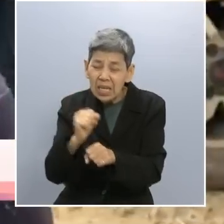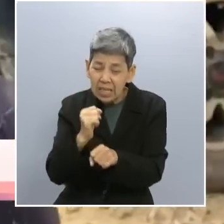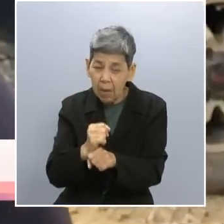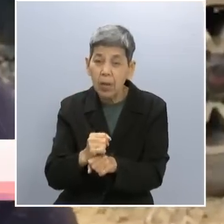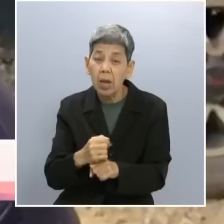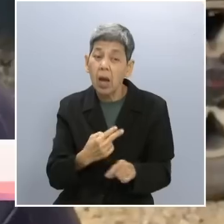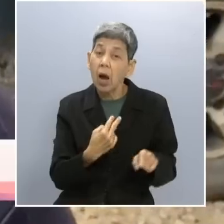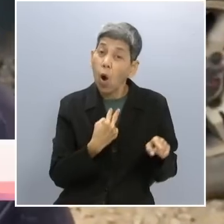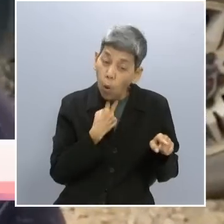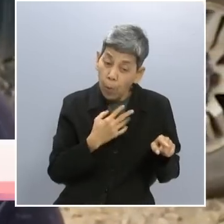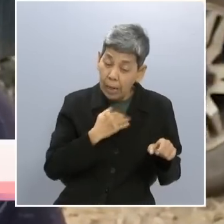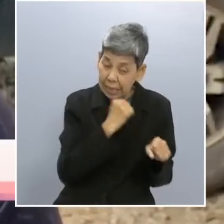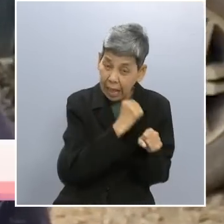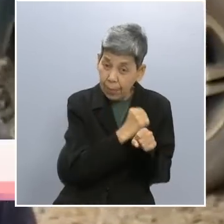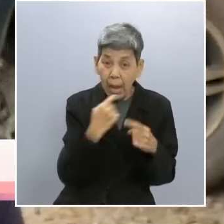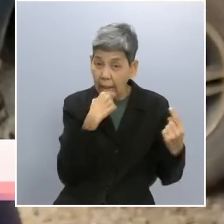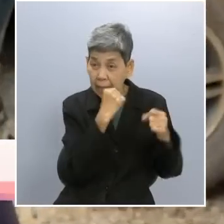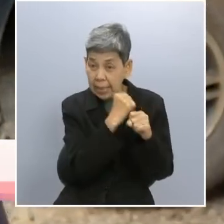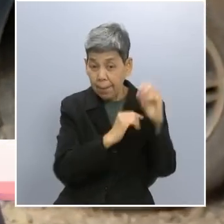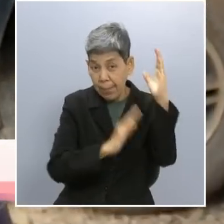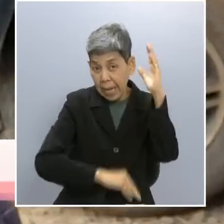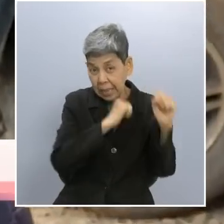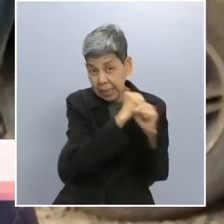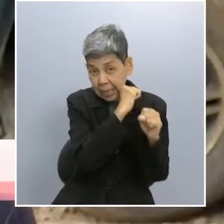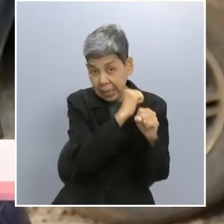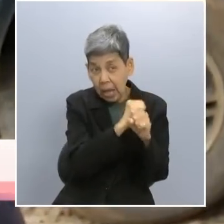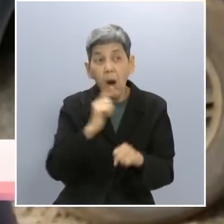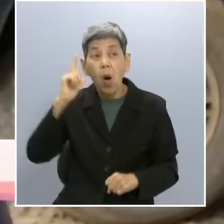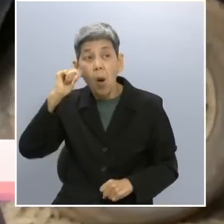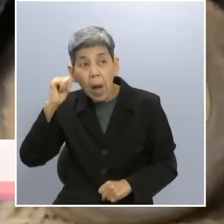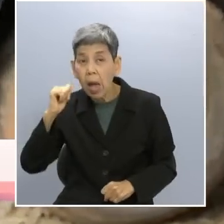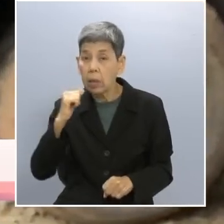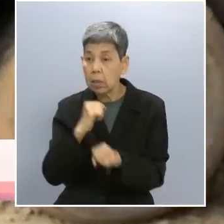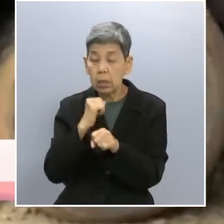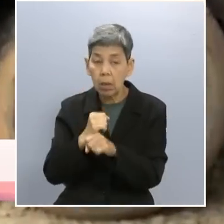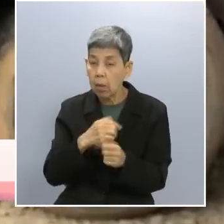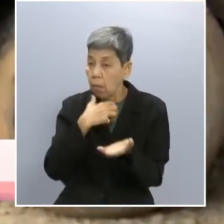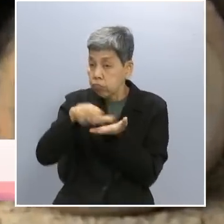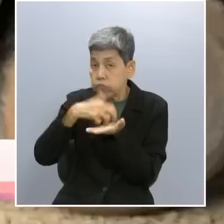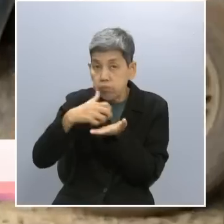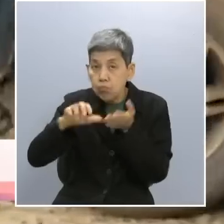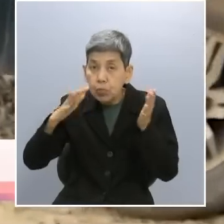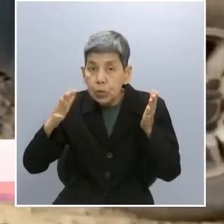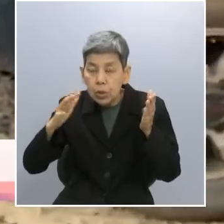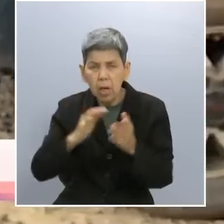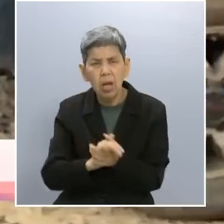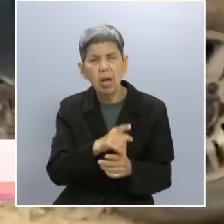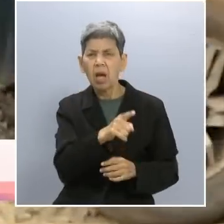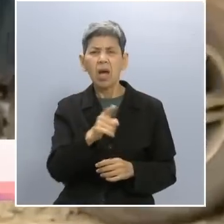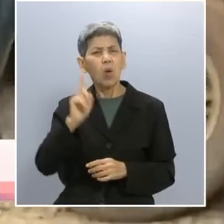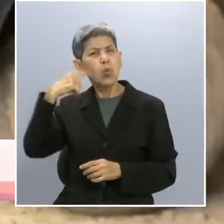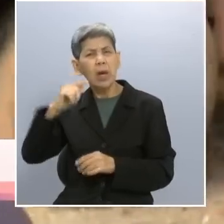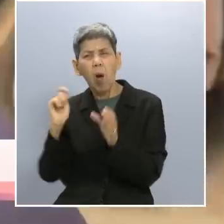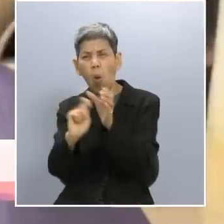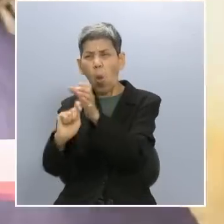ลูกกบของแม่ไปทำงานรับจ้างอยู่ที่ภาคใต้แม่ยังไม่เคยเอาเรื่องของเอมาประจานเลยแต่ทำไมเอถึง